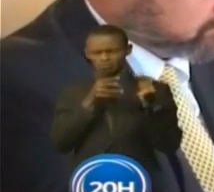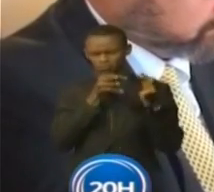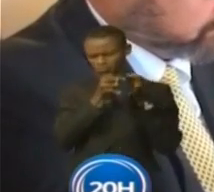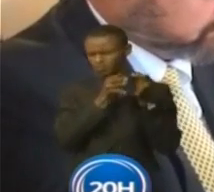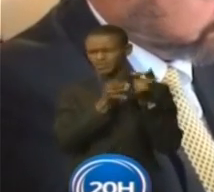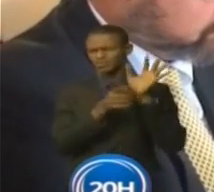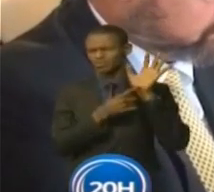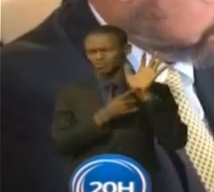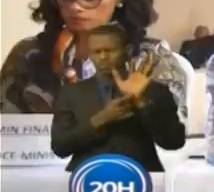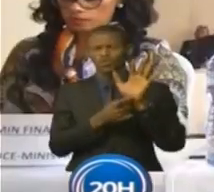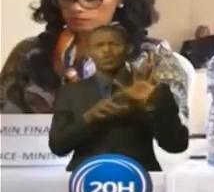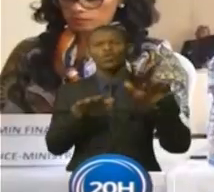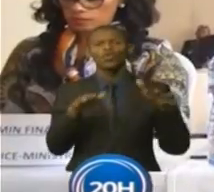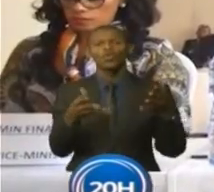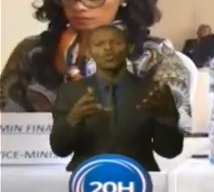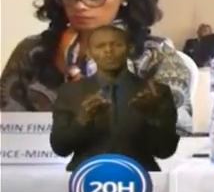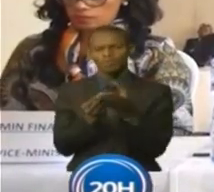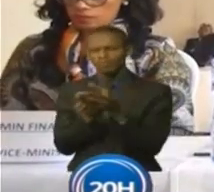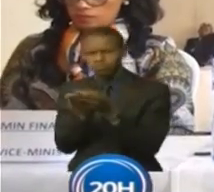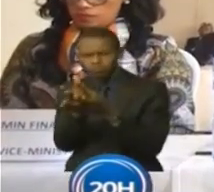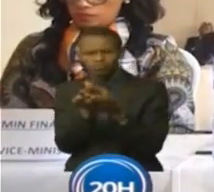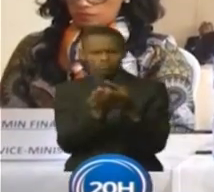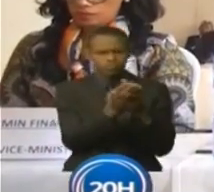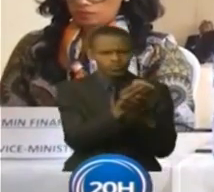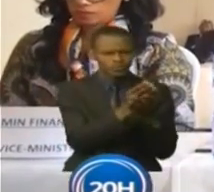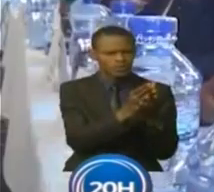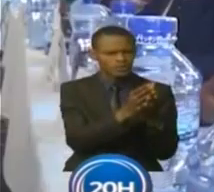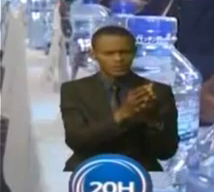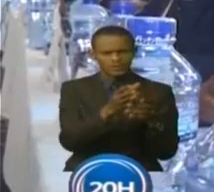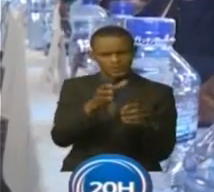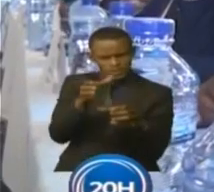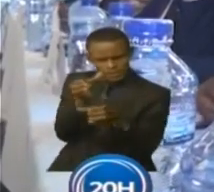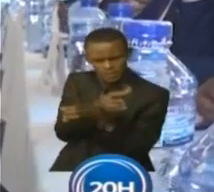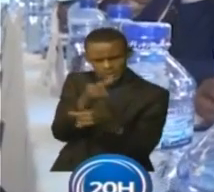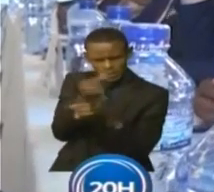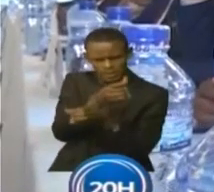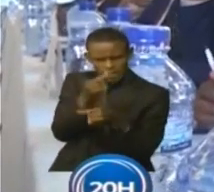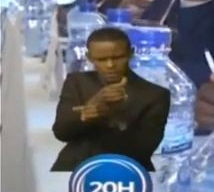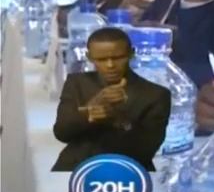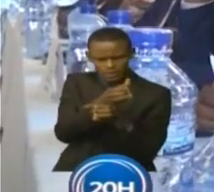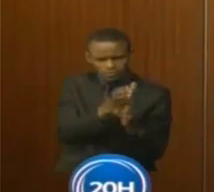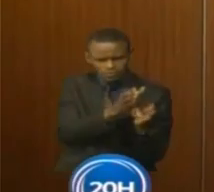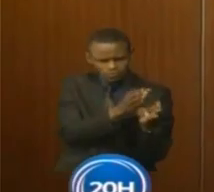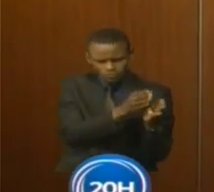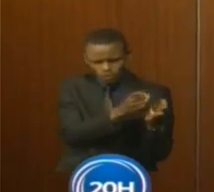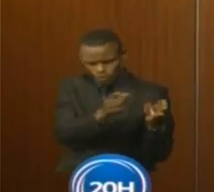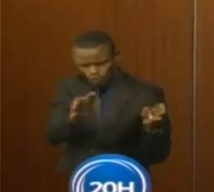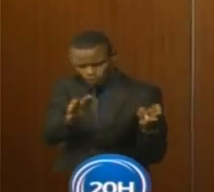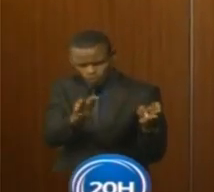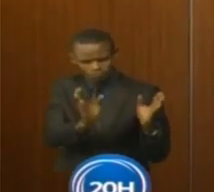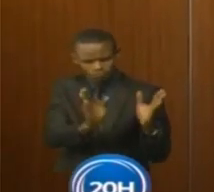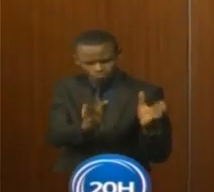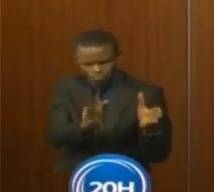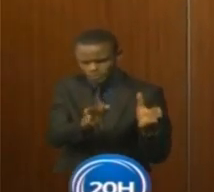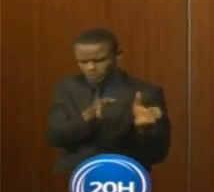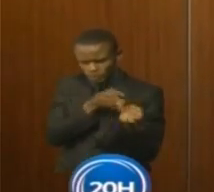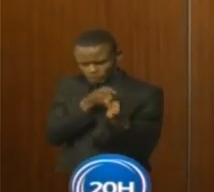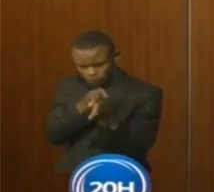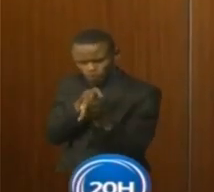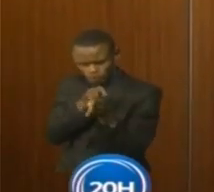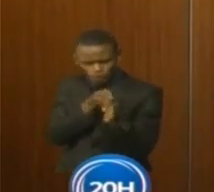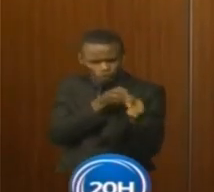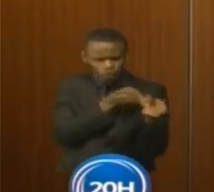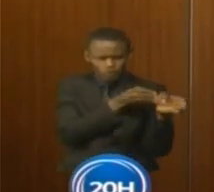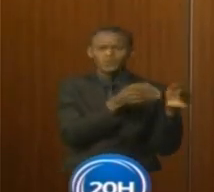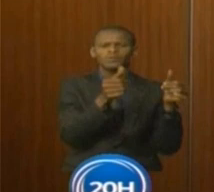de dépenses et aussi de la fonction publique. Alors il y a quand même des grands défis auxquels le pays fait face, mais